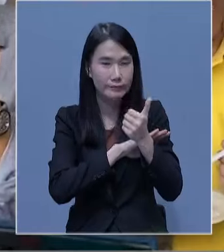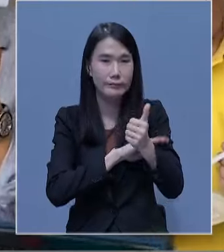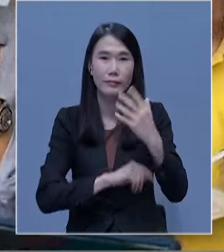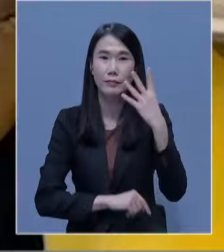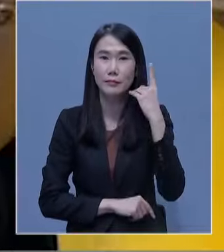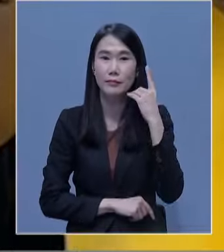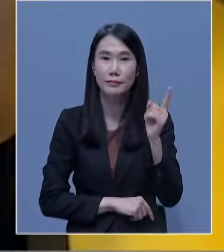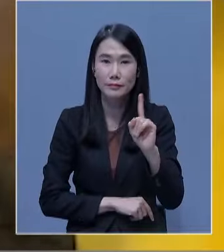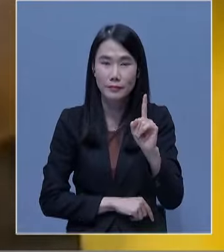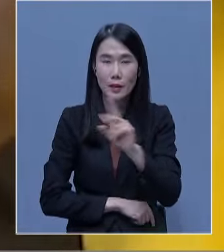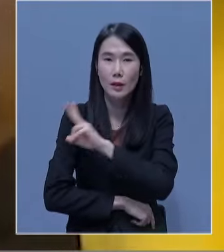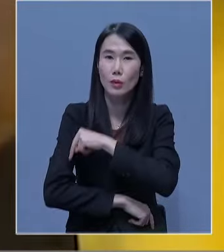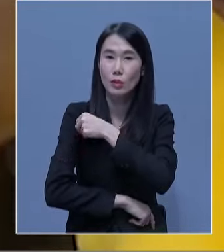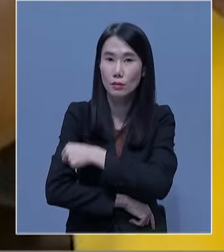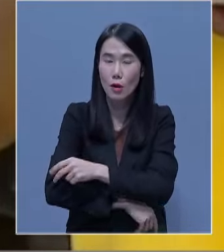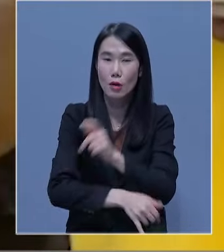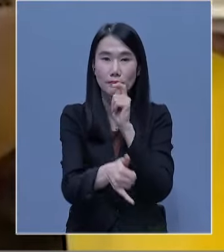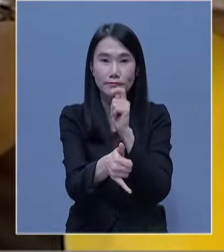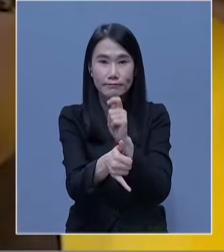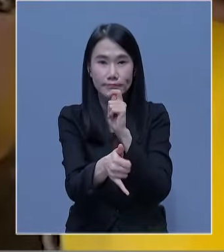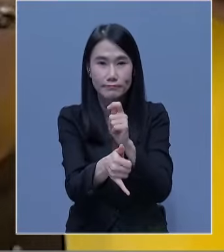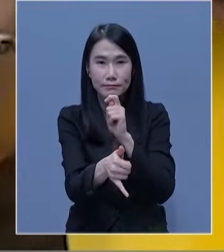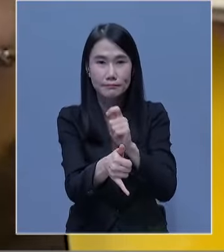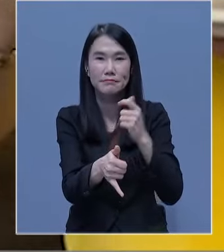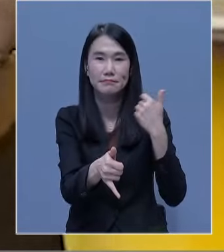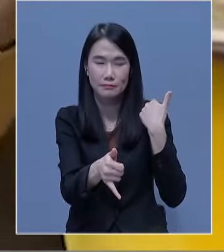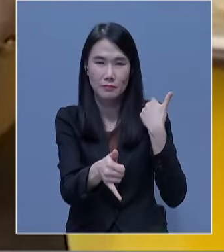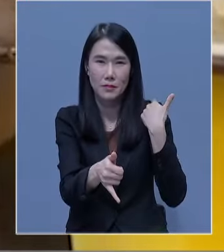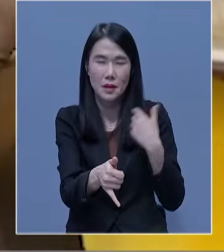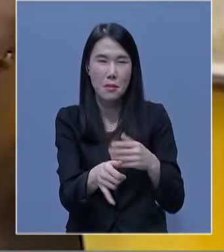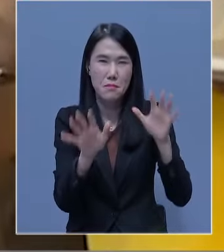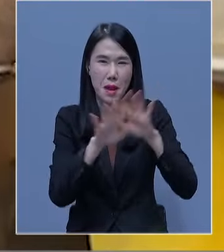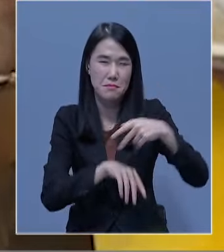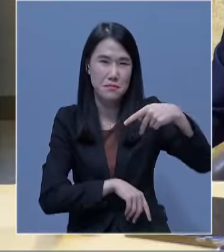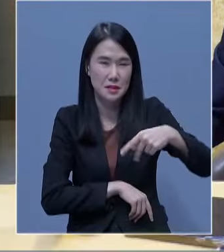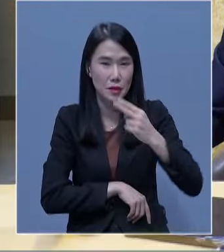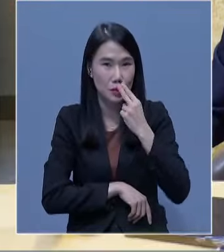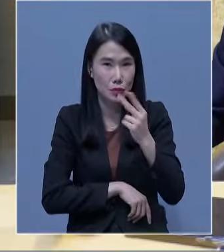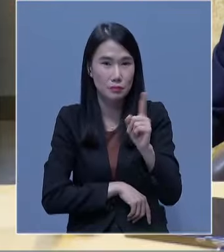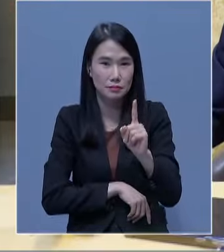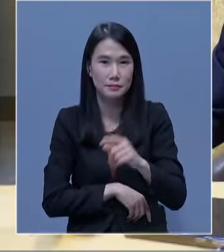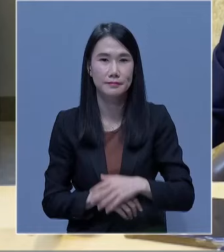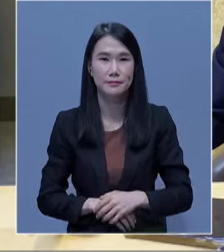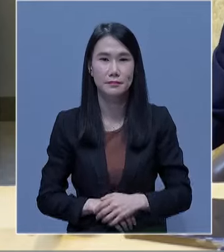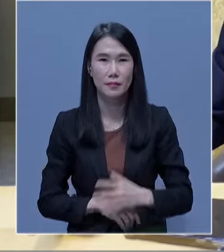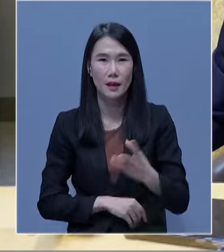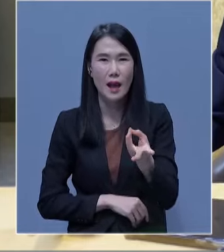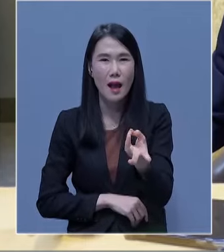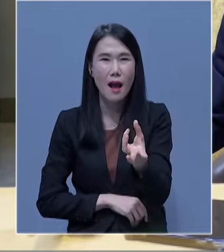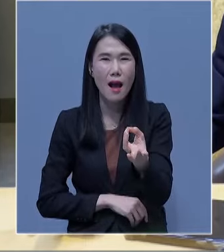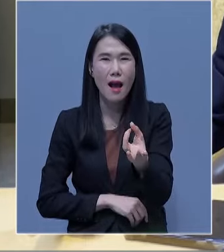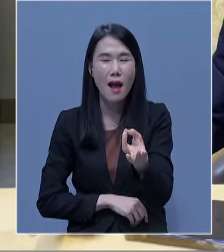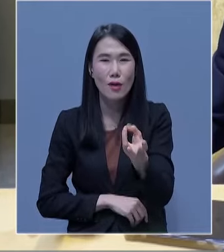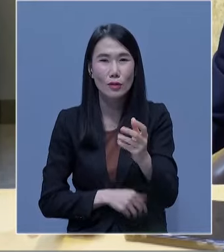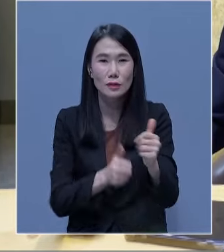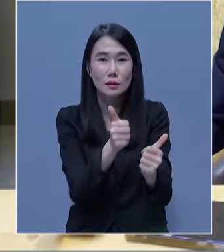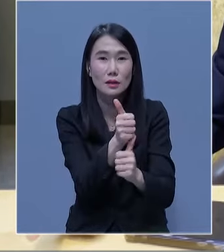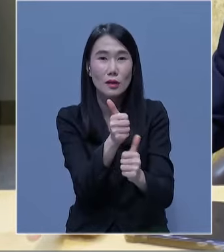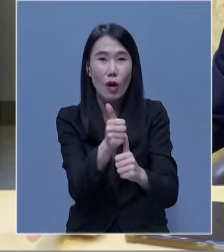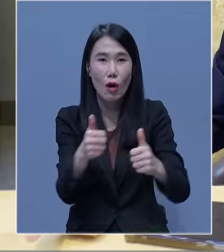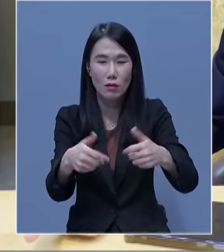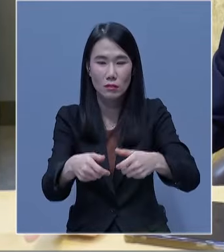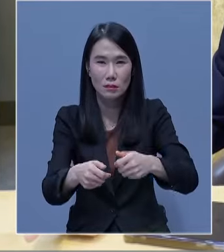อวรงก็ให้สัมภาษณ์กับทีมข่าวเราคือ Exclusive เลยบอกว่าเนี่ยเอาชัดๆเลยนะว่าข้าวที่คุณภูมิทำกินไอ้กระ